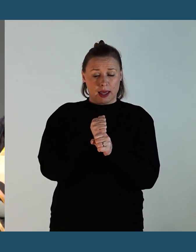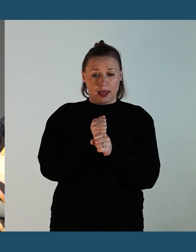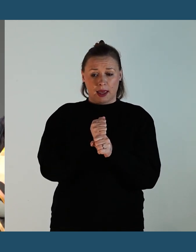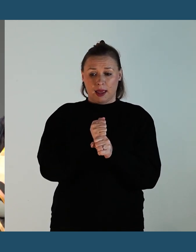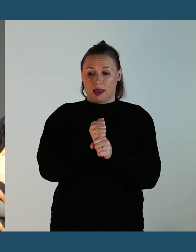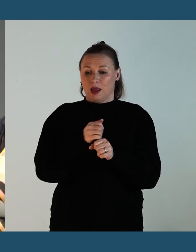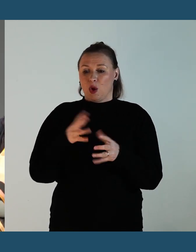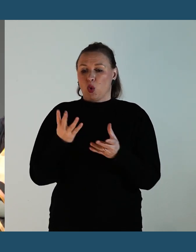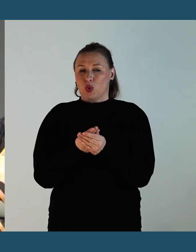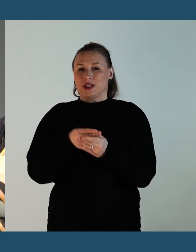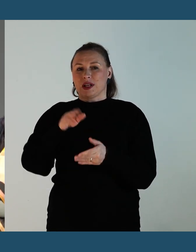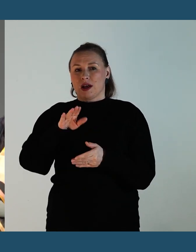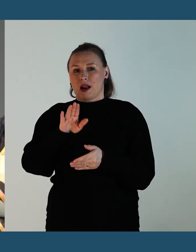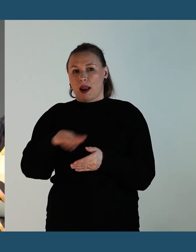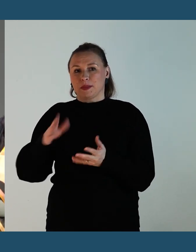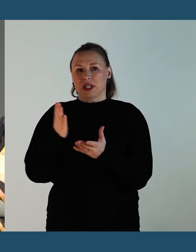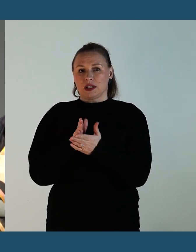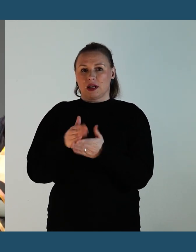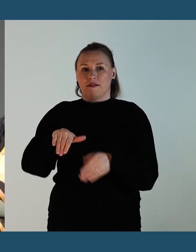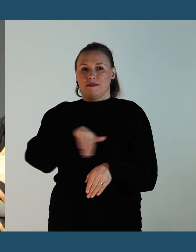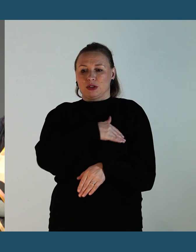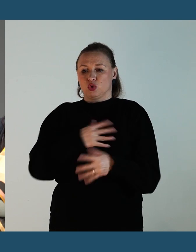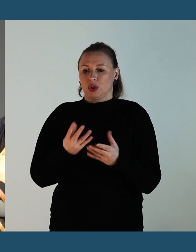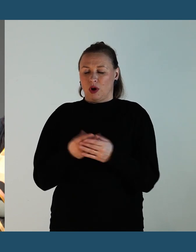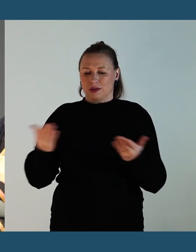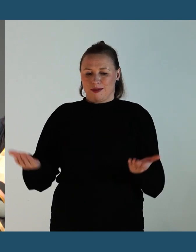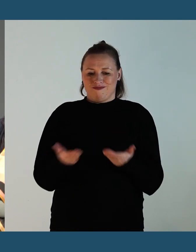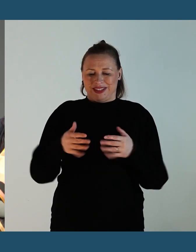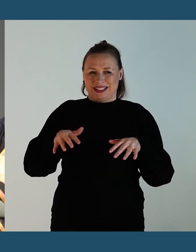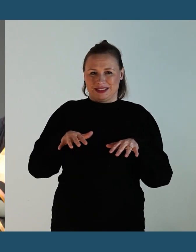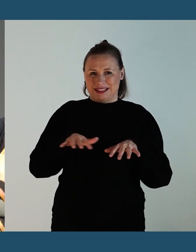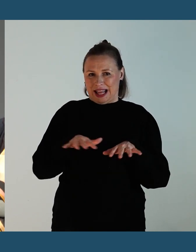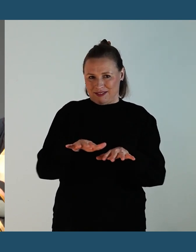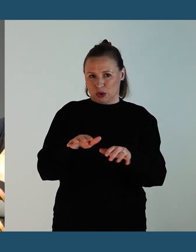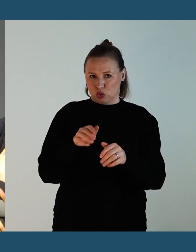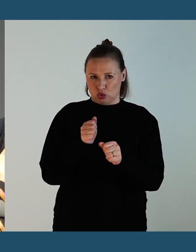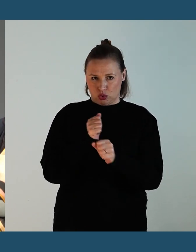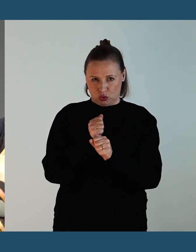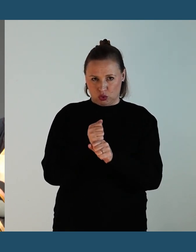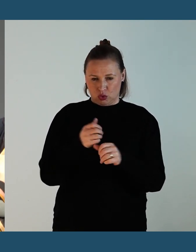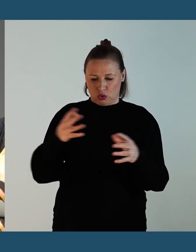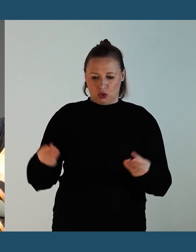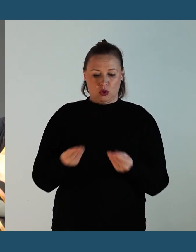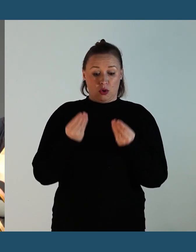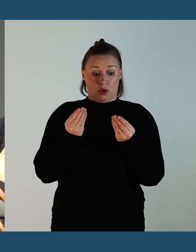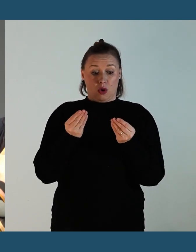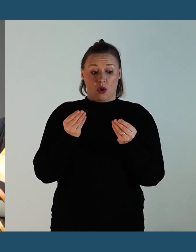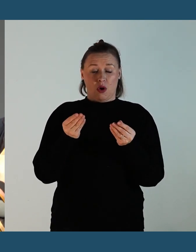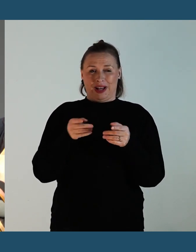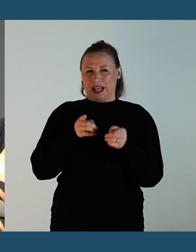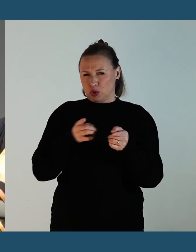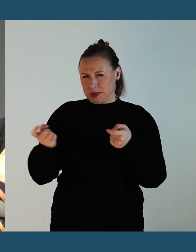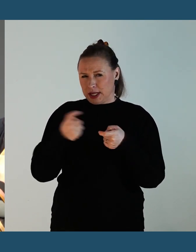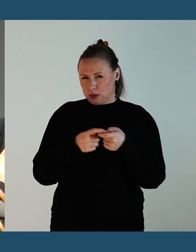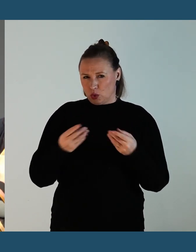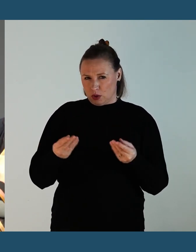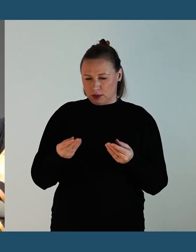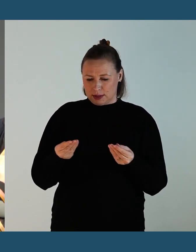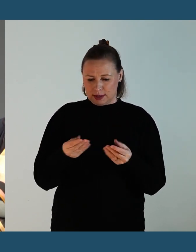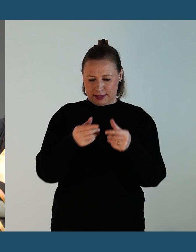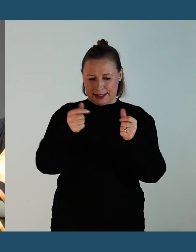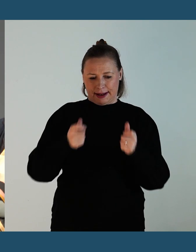yhdessä lapsiasiavaltuutetun kanssa sellaisen selvityksen jos kiusaamisesta, ja siellä niin kun lihavuus on ihan selkeä sellainen iso